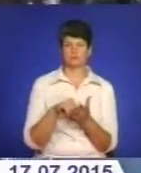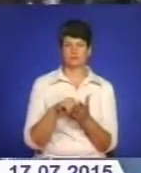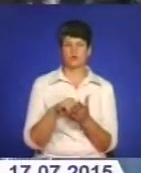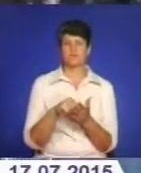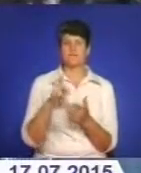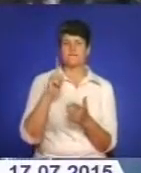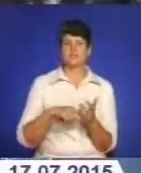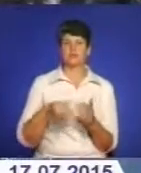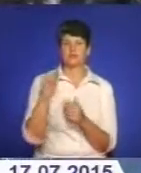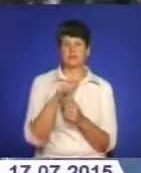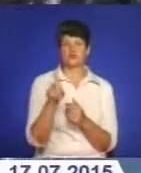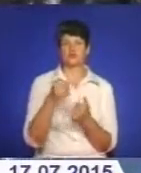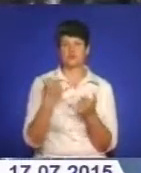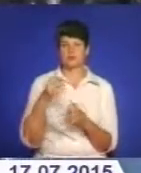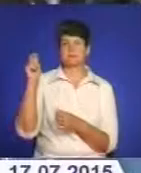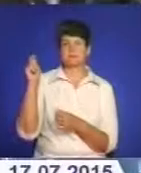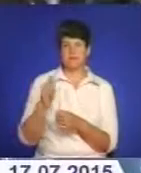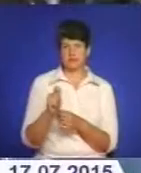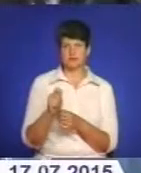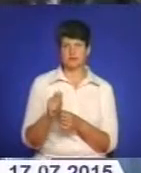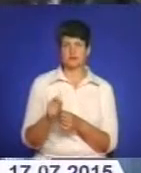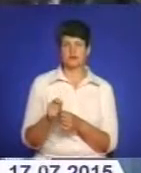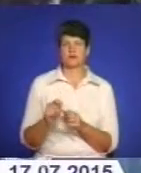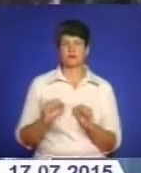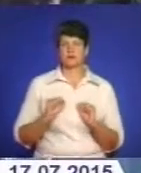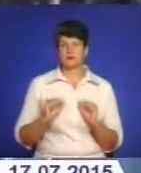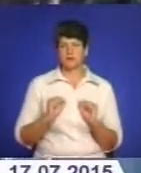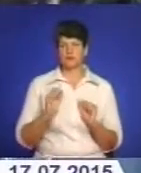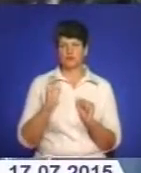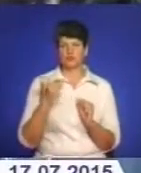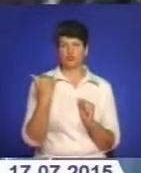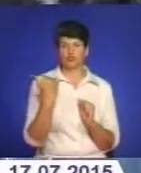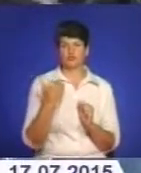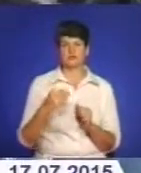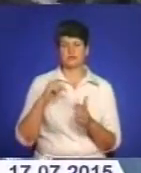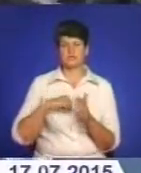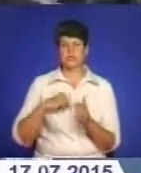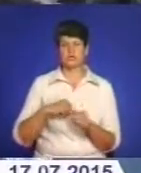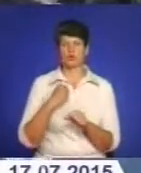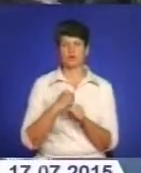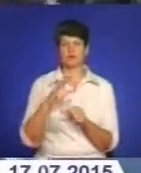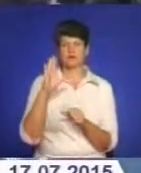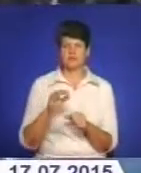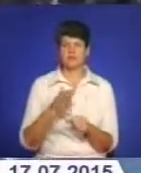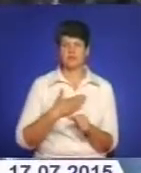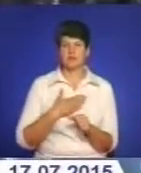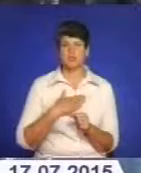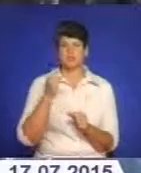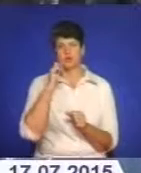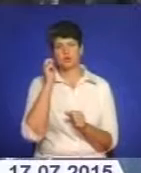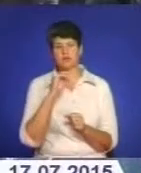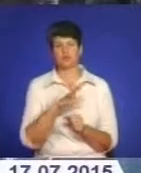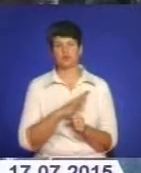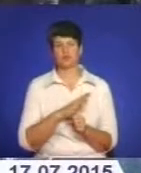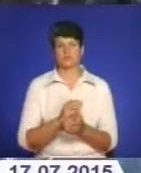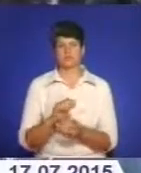вірю в те, що сьогодні ви приїхавши, наберетеся зусиль і далі у вас буде настрій робити все для того, щоб наша Україна стала